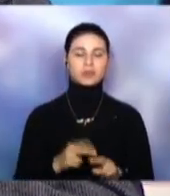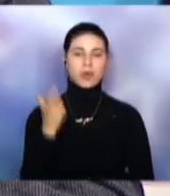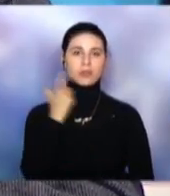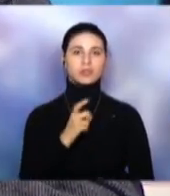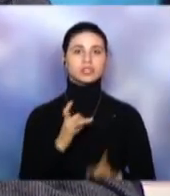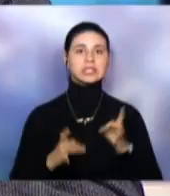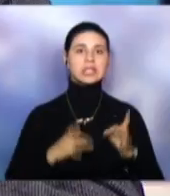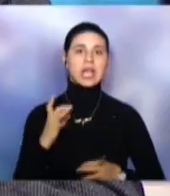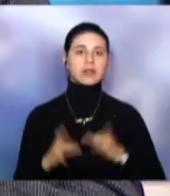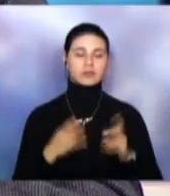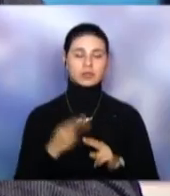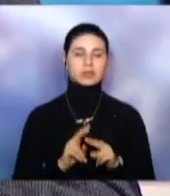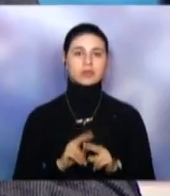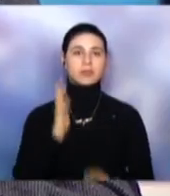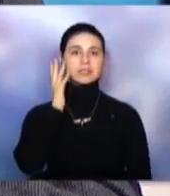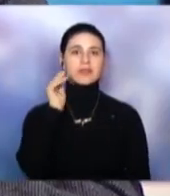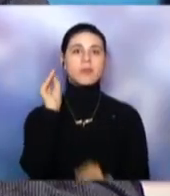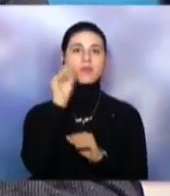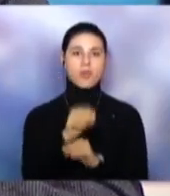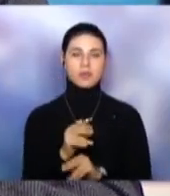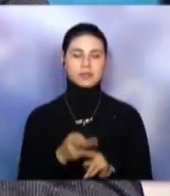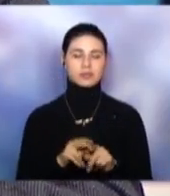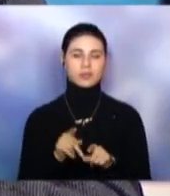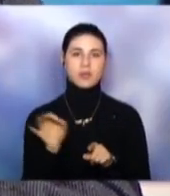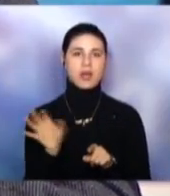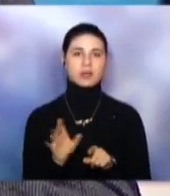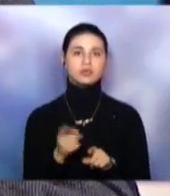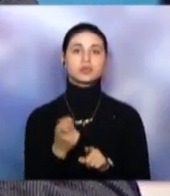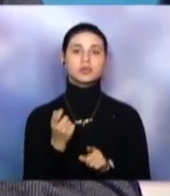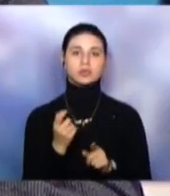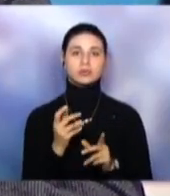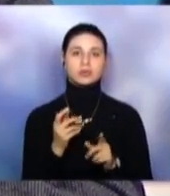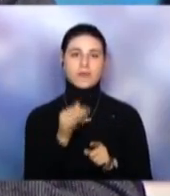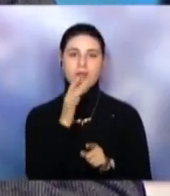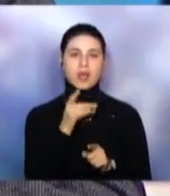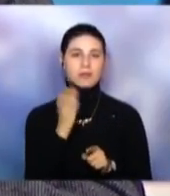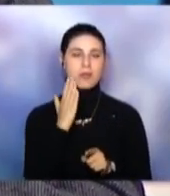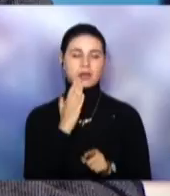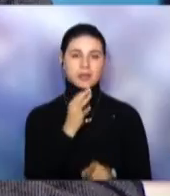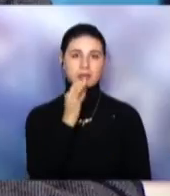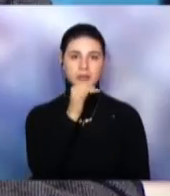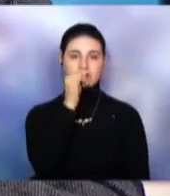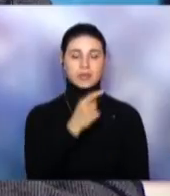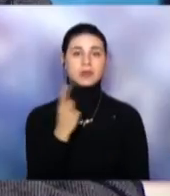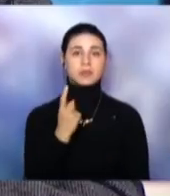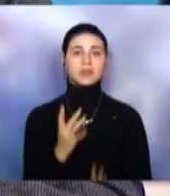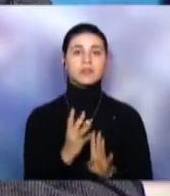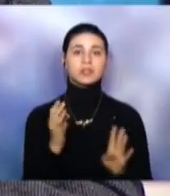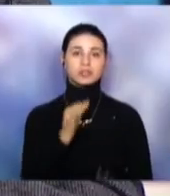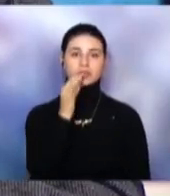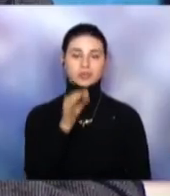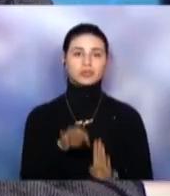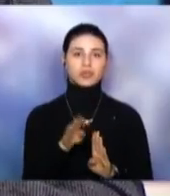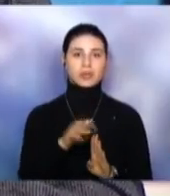ელფერით ელფერის ფონზე გაზომილი წნევა, რაც ჭეშმარიტებას თანსგან შორს არის. პირველ რიგში ბატონს მივცეთ